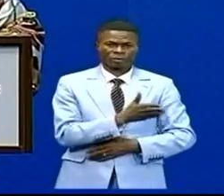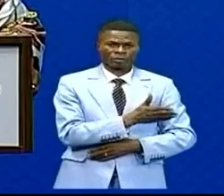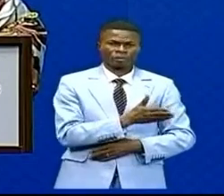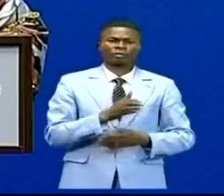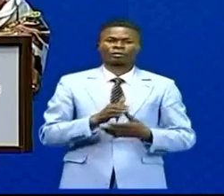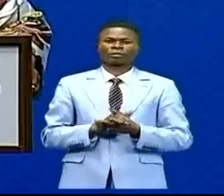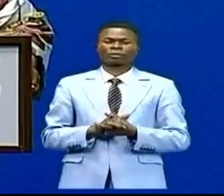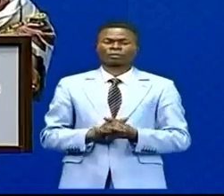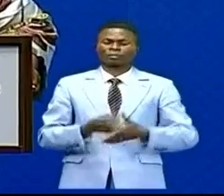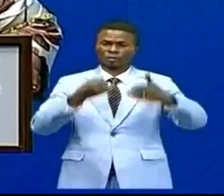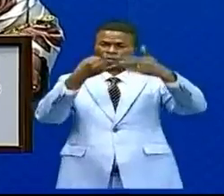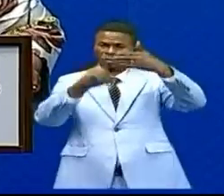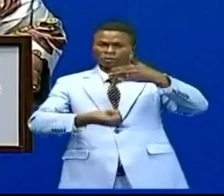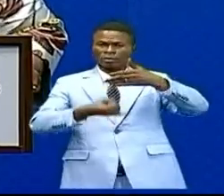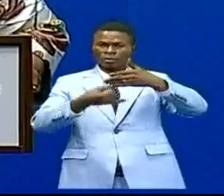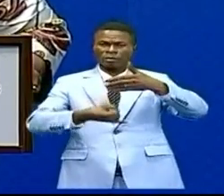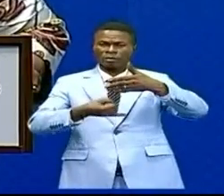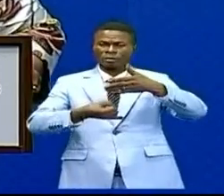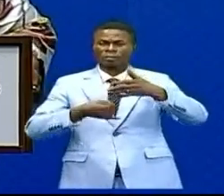6.